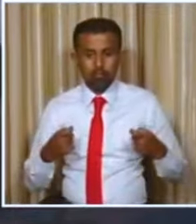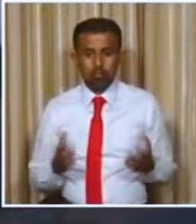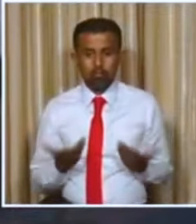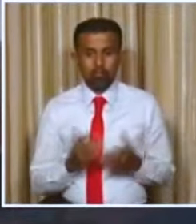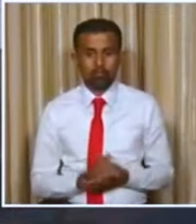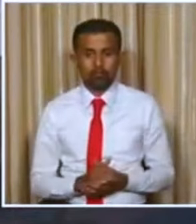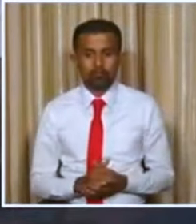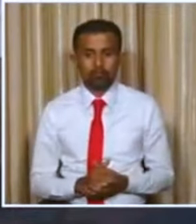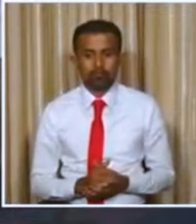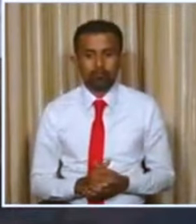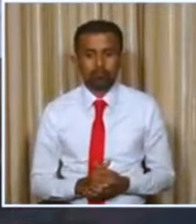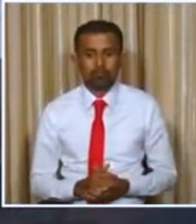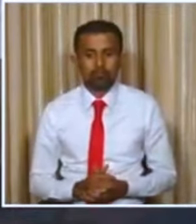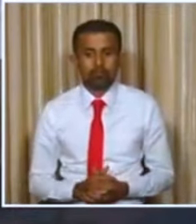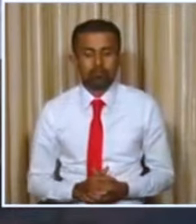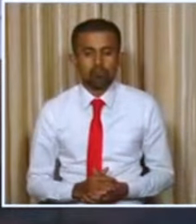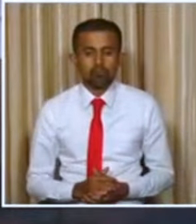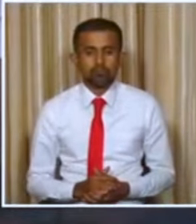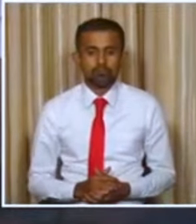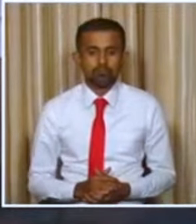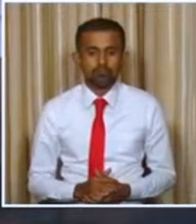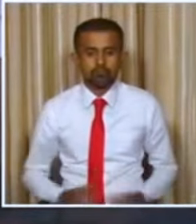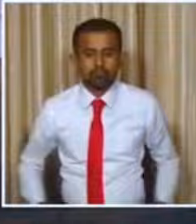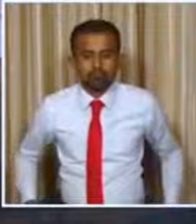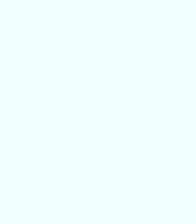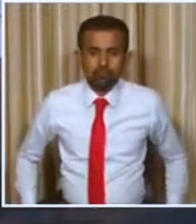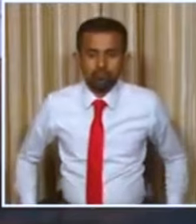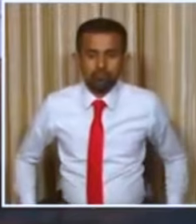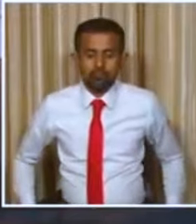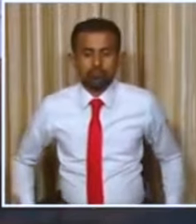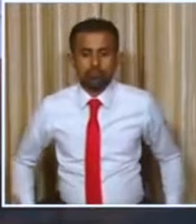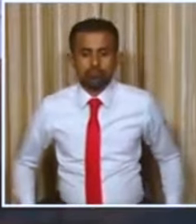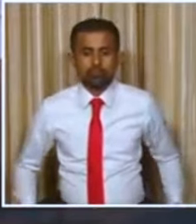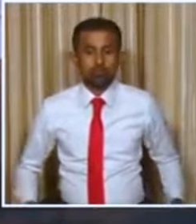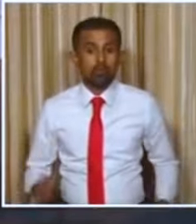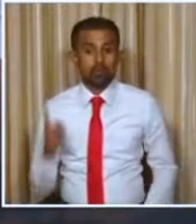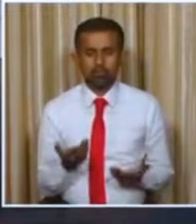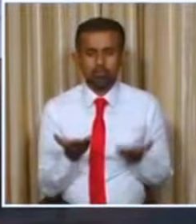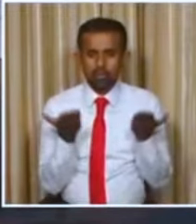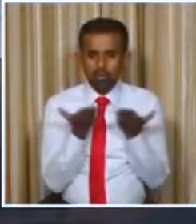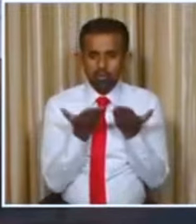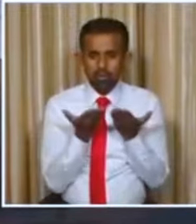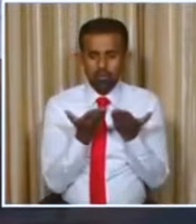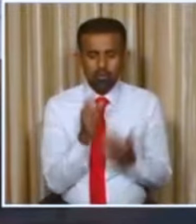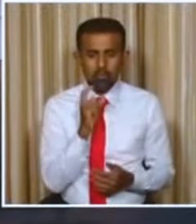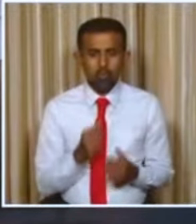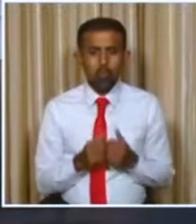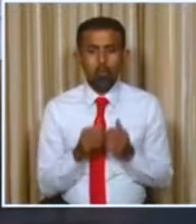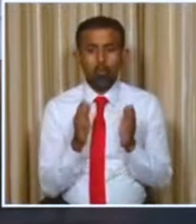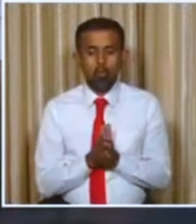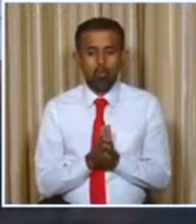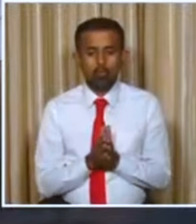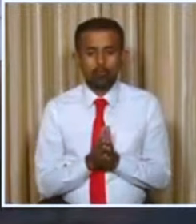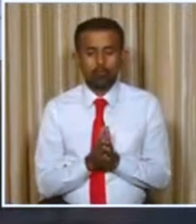அரசினுடைய பாதுகாப்பு செலவுகளுக்கு ஈடுகொடுத்து, உங்களுடைய படைகளுக்கு ஈடுகொடுத்து தான் அந்த போரை அவர் நடத்தியிருந்தார். 20 ஆண்டுகளுக்கு